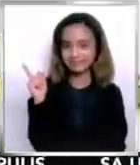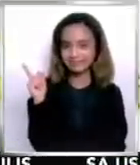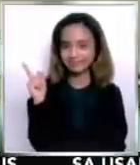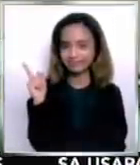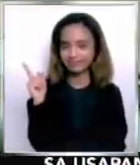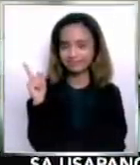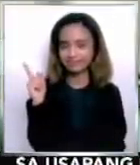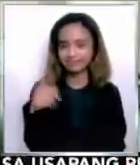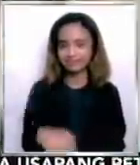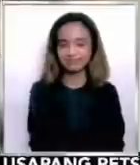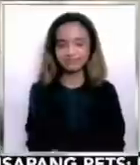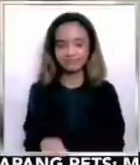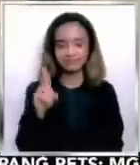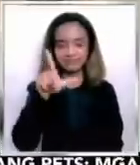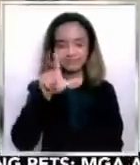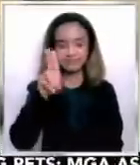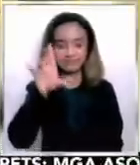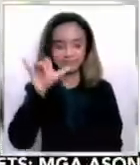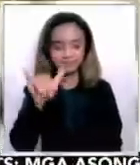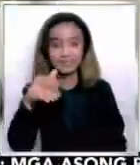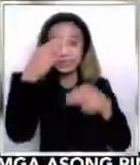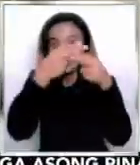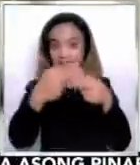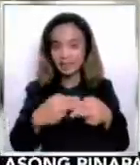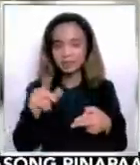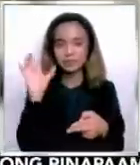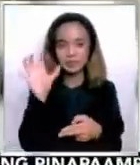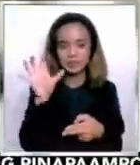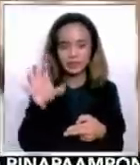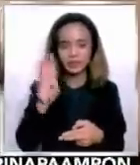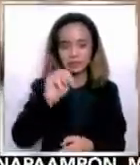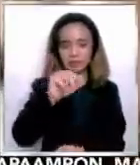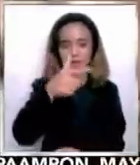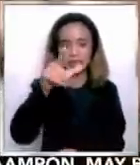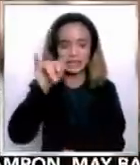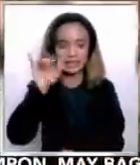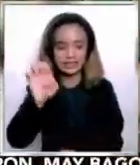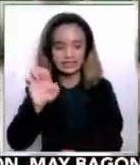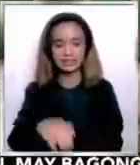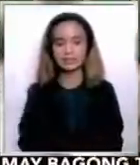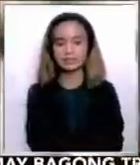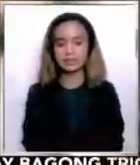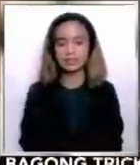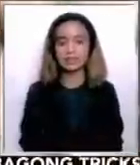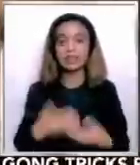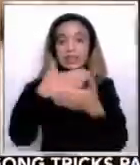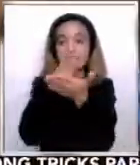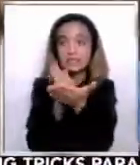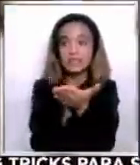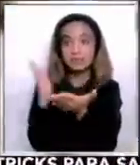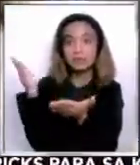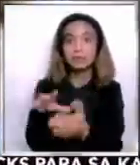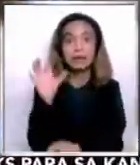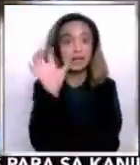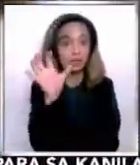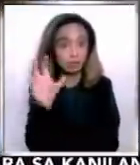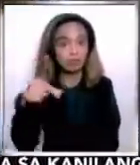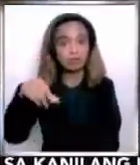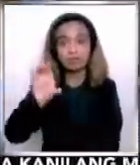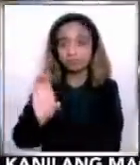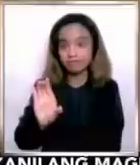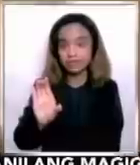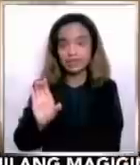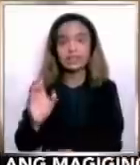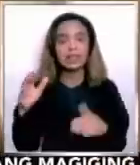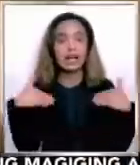Lucy, at Maggie. Ilan lang sila sa mga aso sa Quezon City Animal Care and Adoption